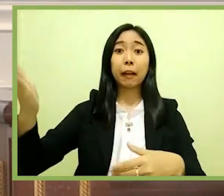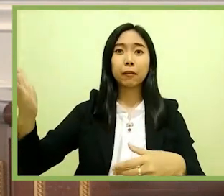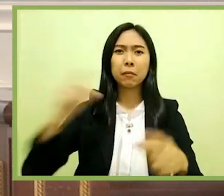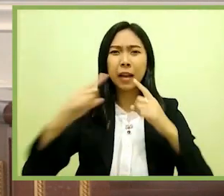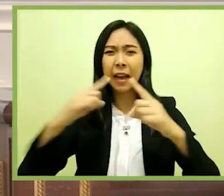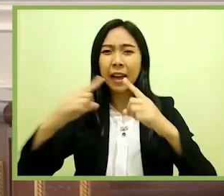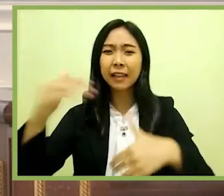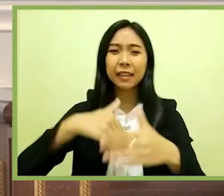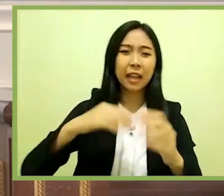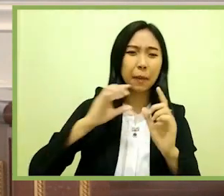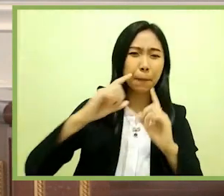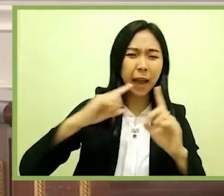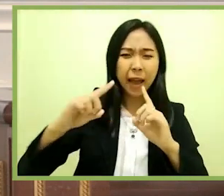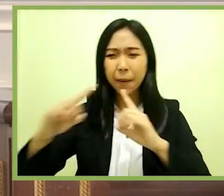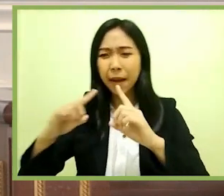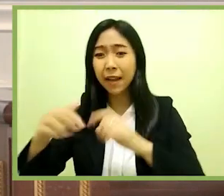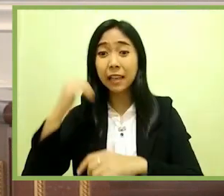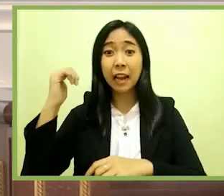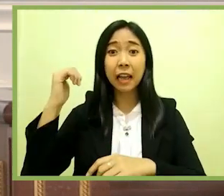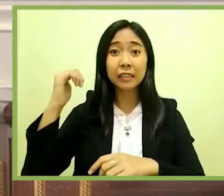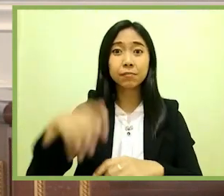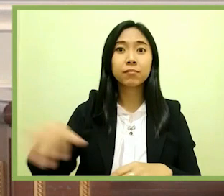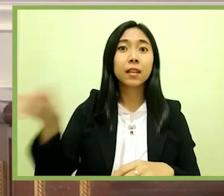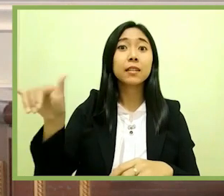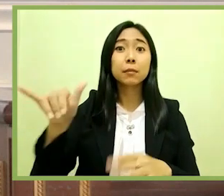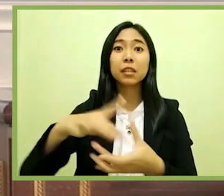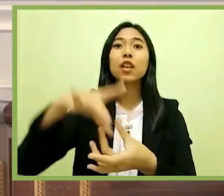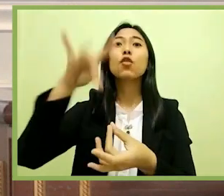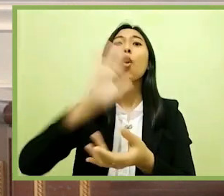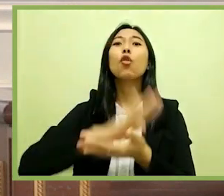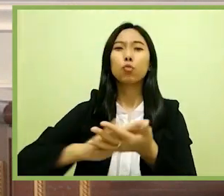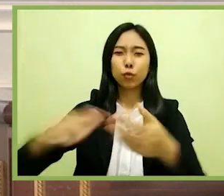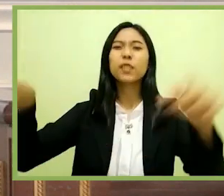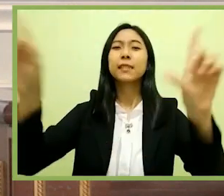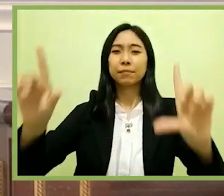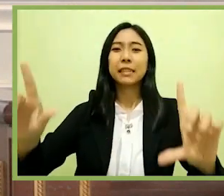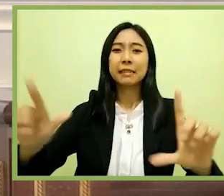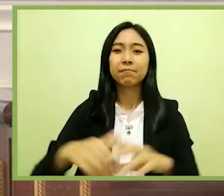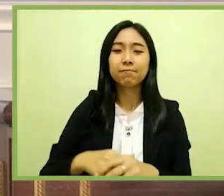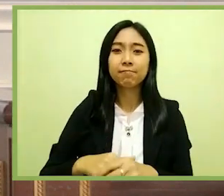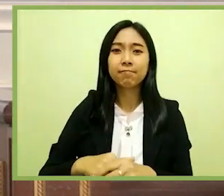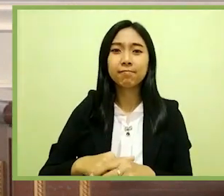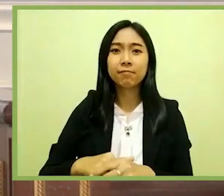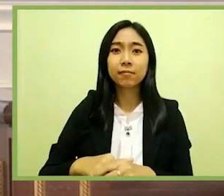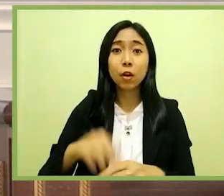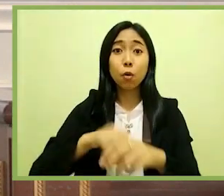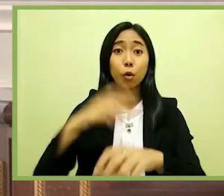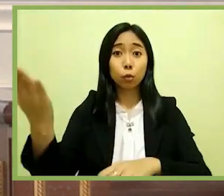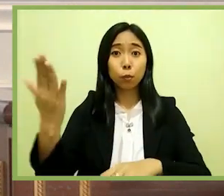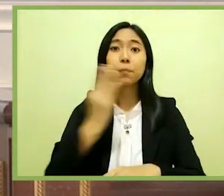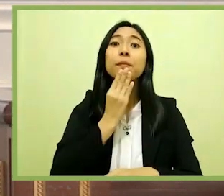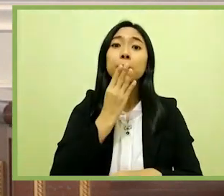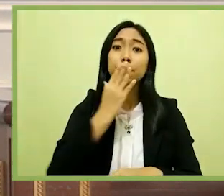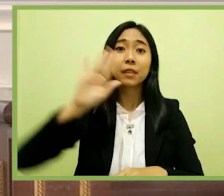dalam bahasa-bahasa lain seperti yang diberikan oleh Roh itu kepada mereka untuk mengatakannya. Waktu itu di Yerusalem